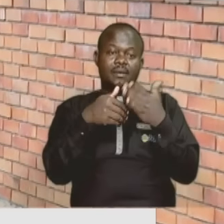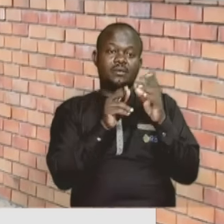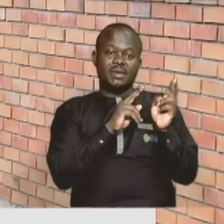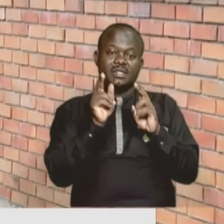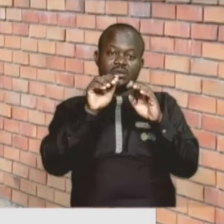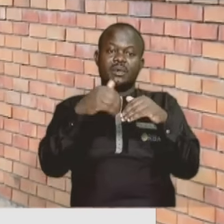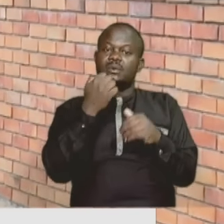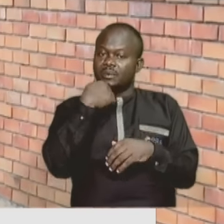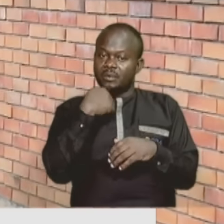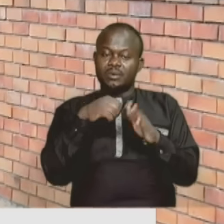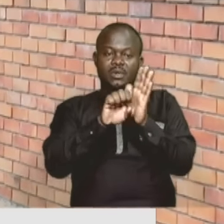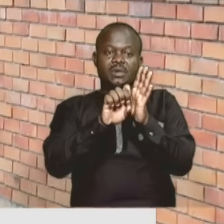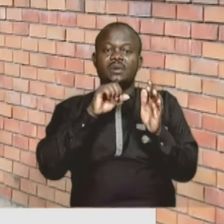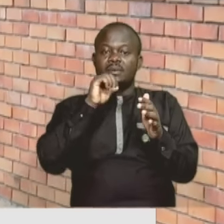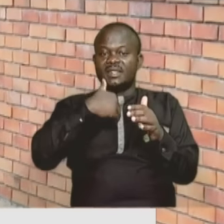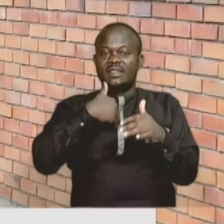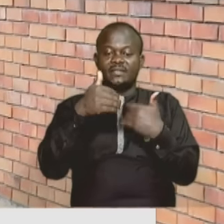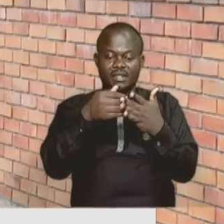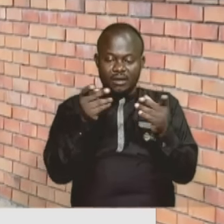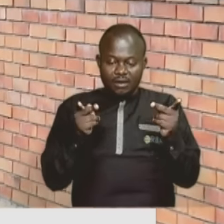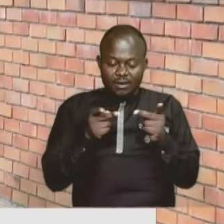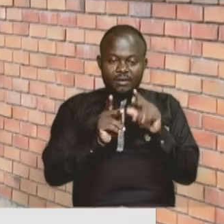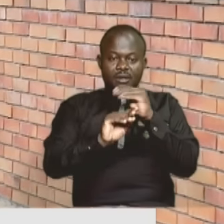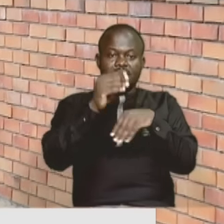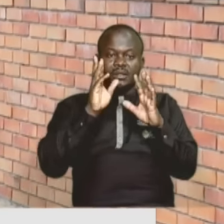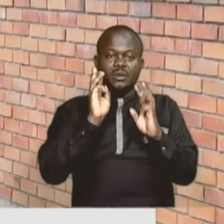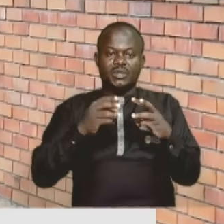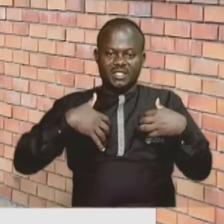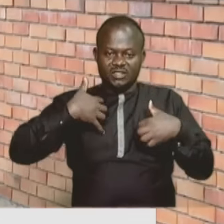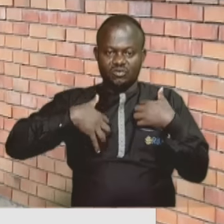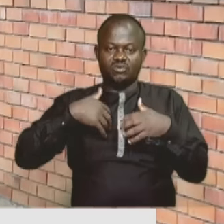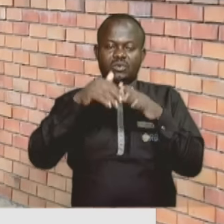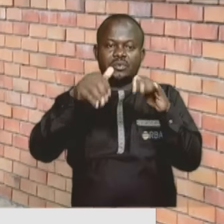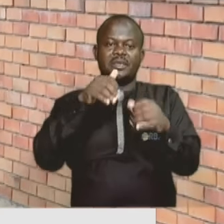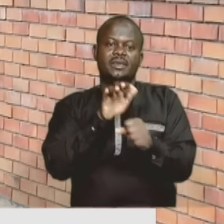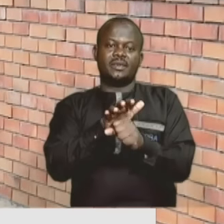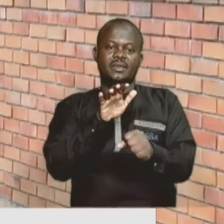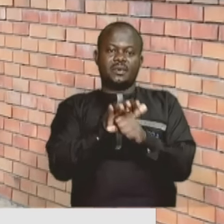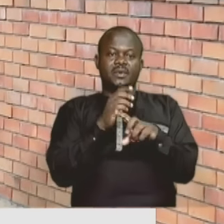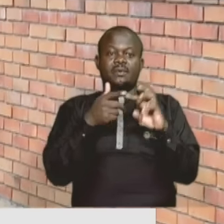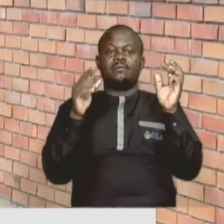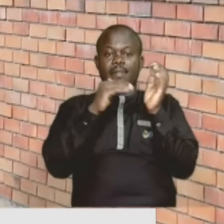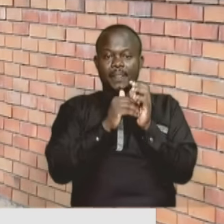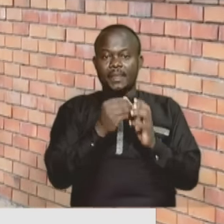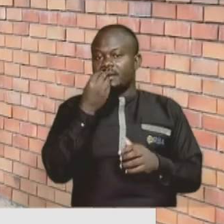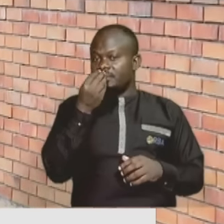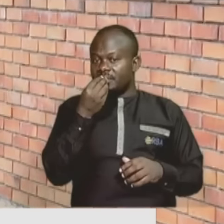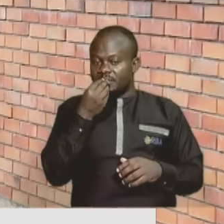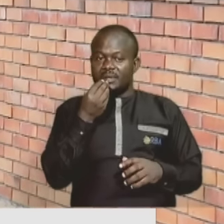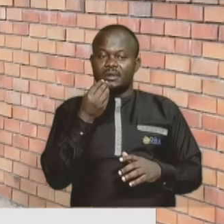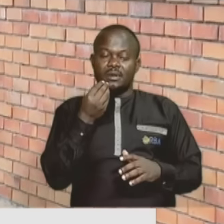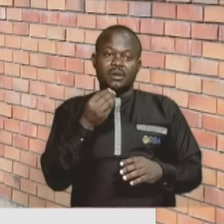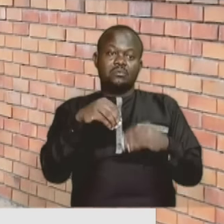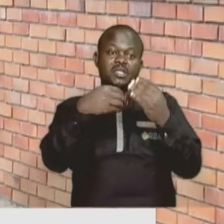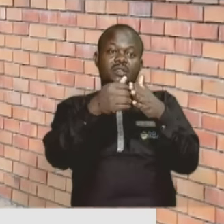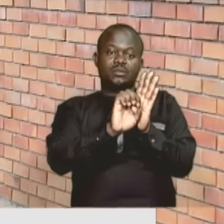n'urugero bakaba batarifite amasoko, bazashishikarira kubihinga cyane. Ikindi nk'ibyo kurya by'amatungo bitanzeho